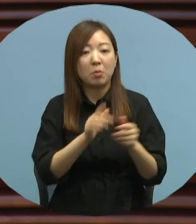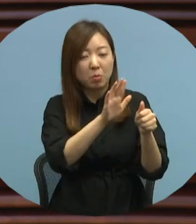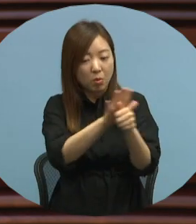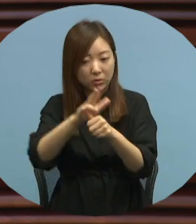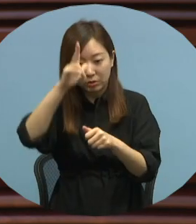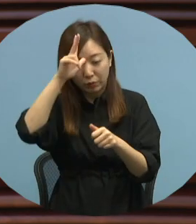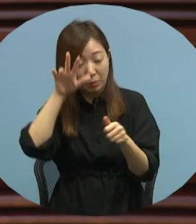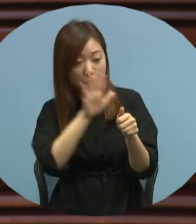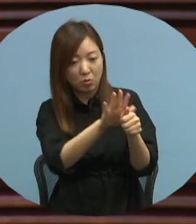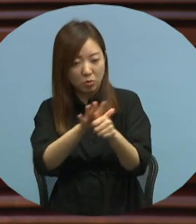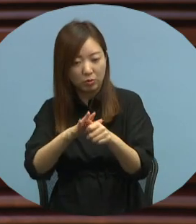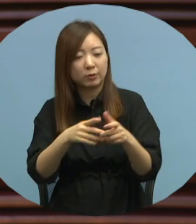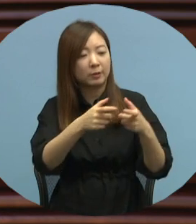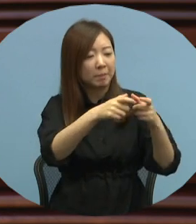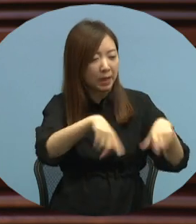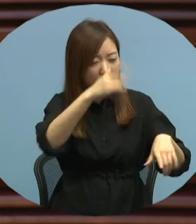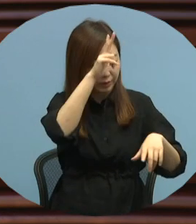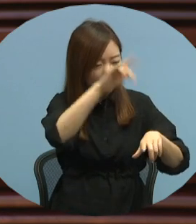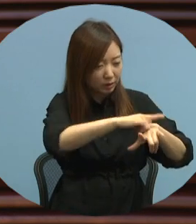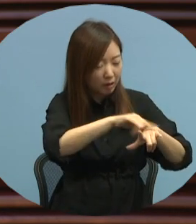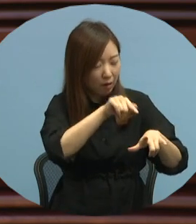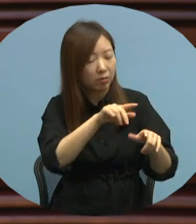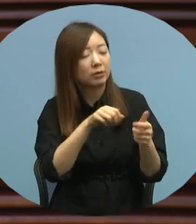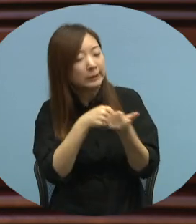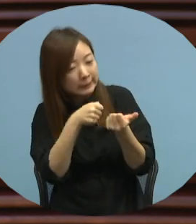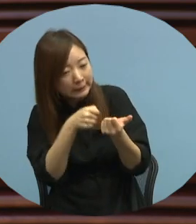難的失業人士這方面起了一定的作用。政